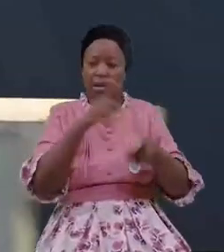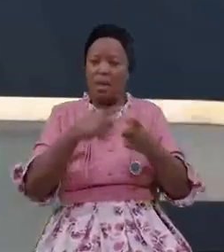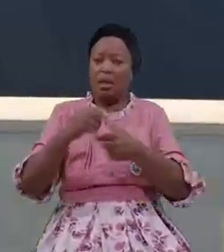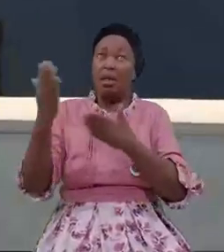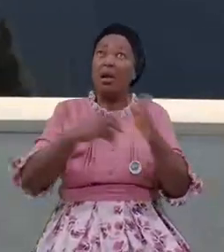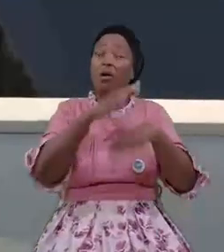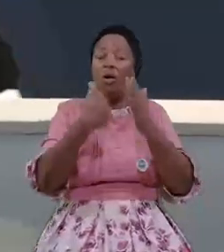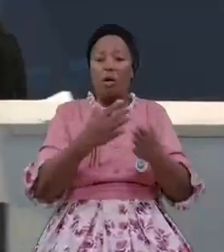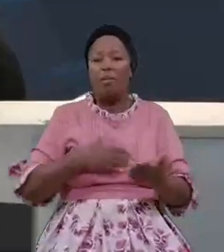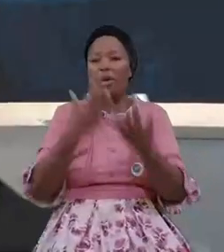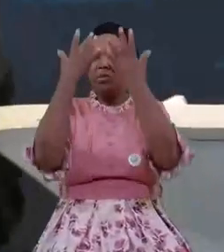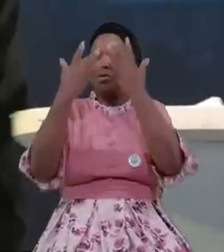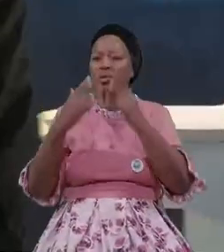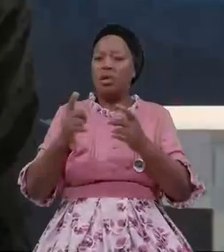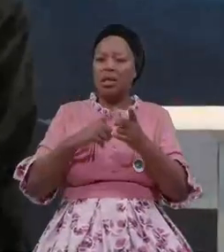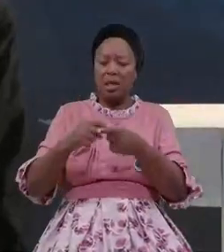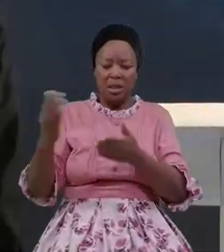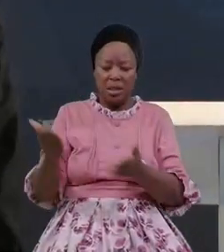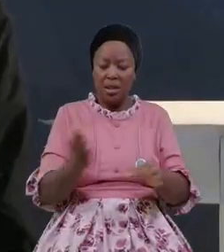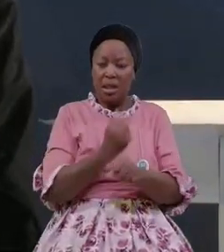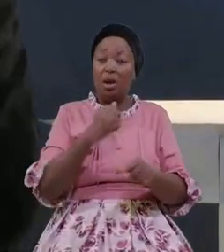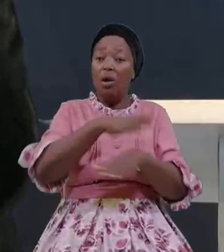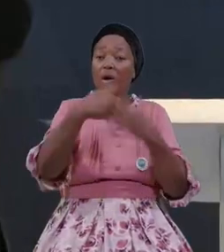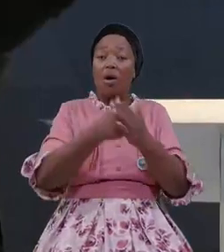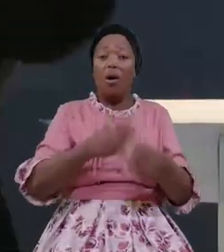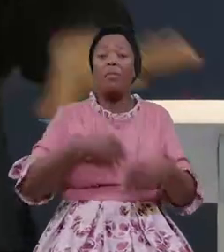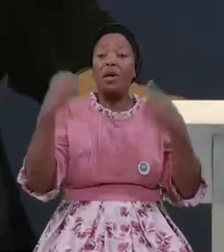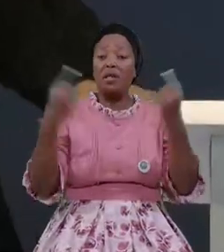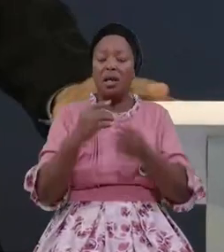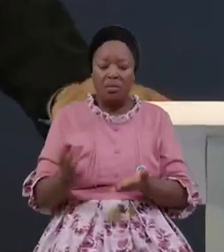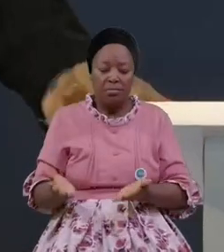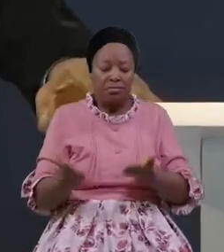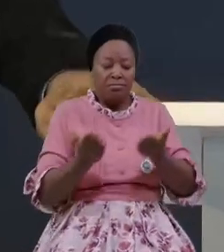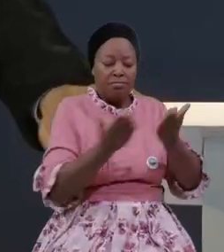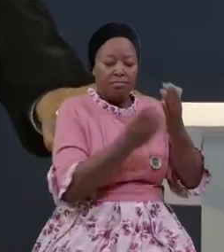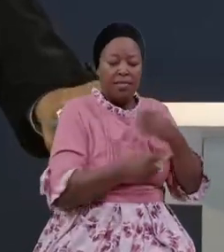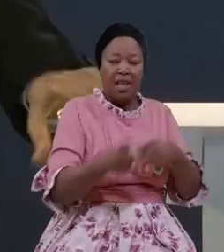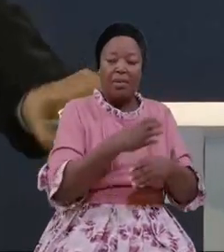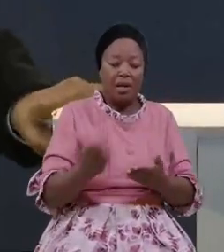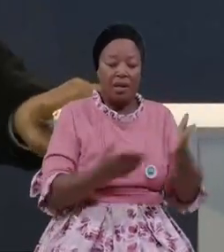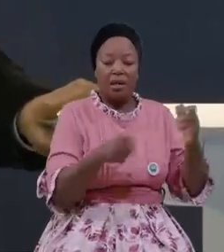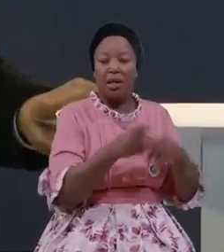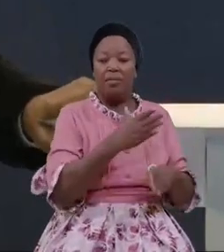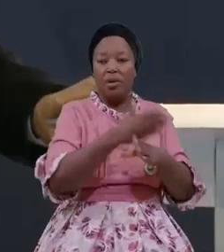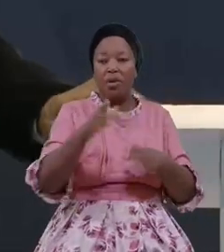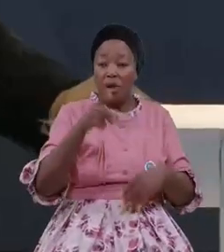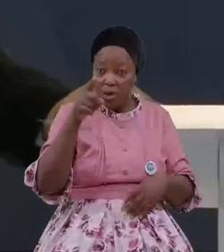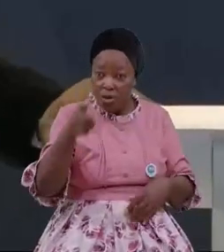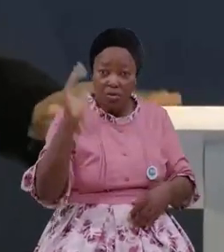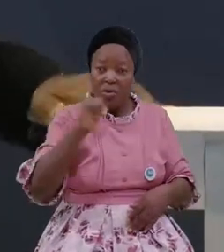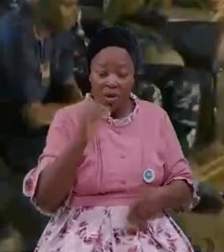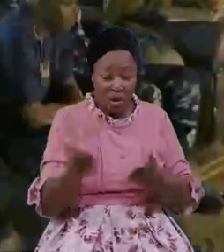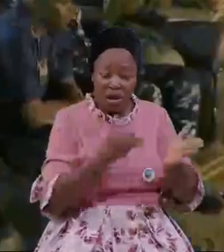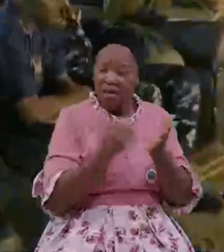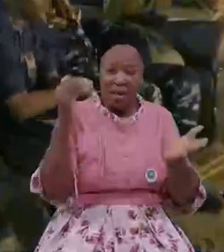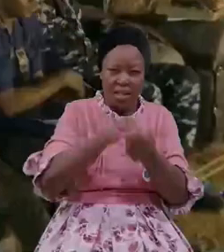tristesse il a porté tous mes péchés il les a porté et les a ôté vous n'allez